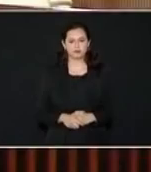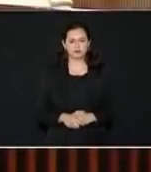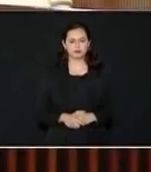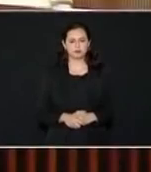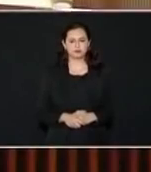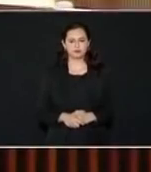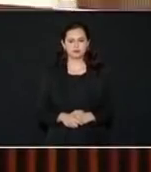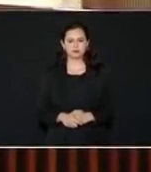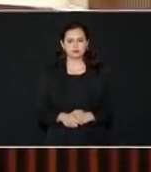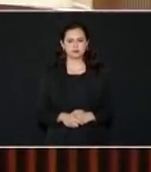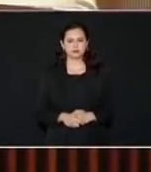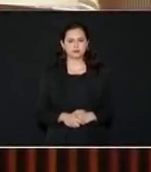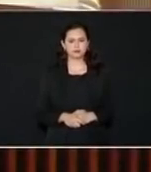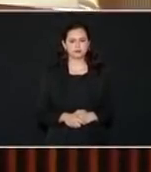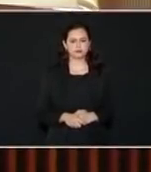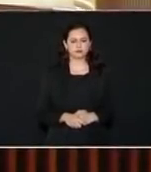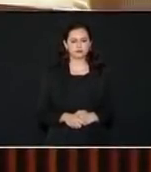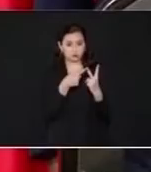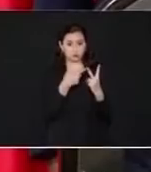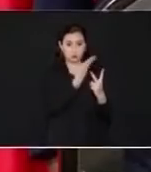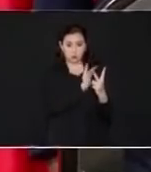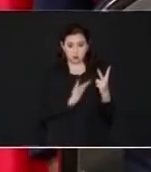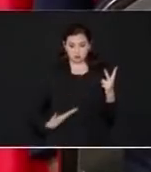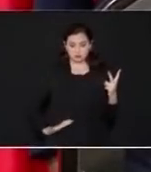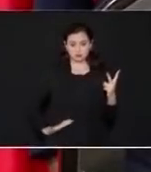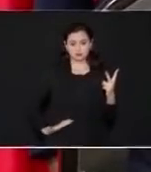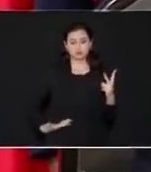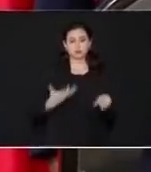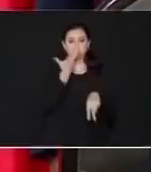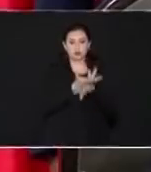Trump, López Obrador a tendu la main à ses riches voisins du Nord.